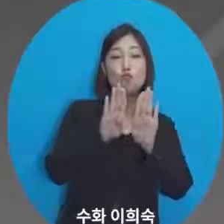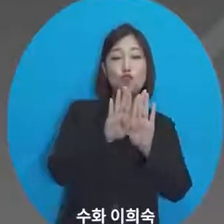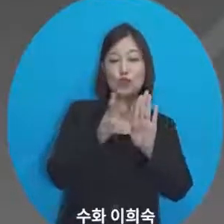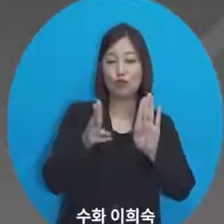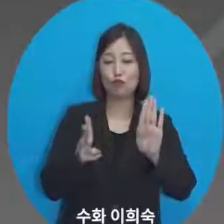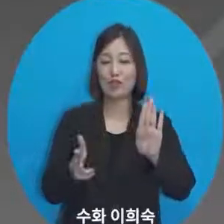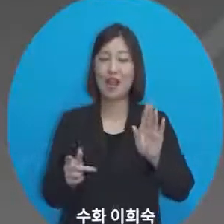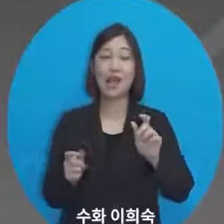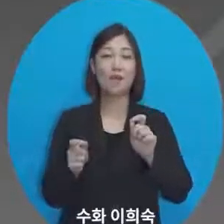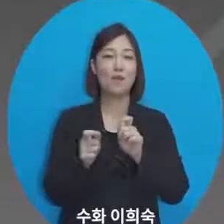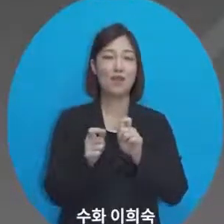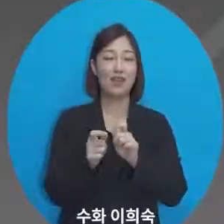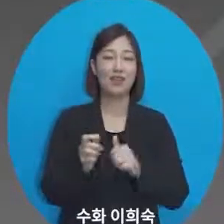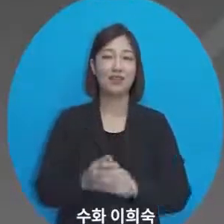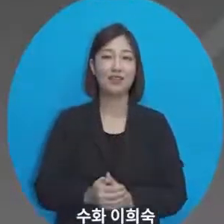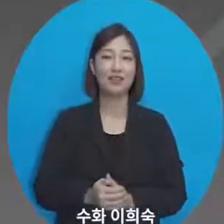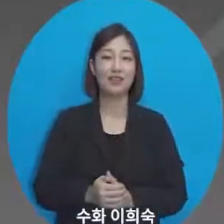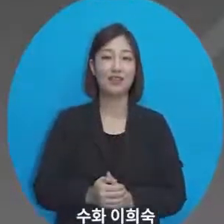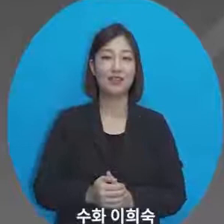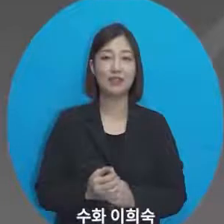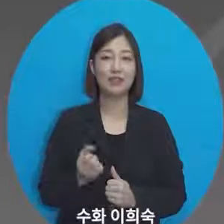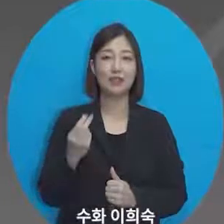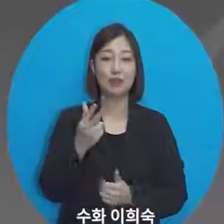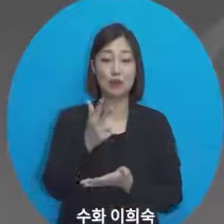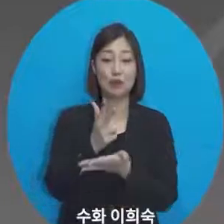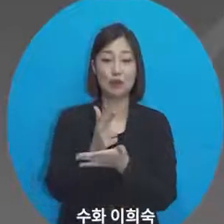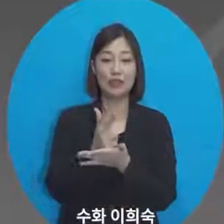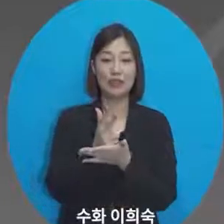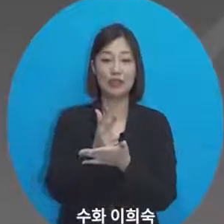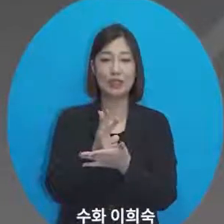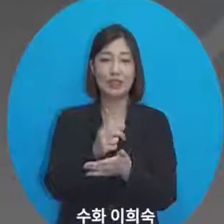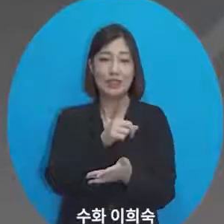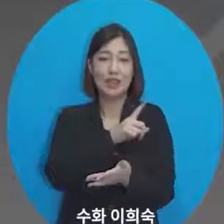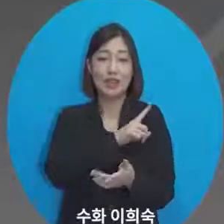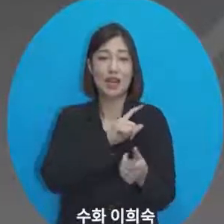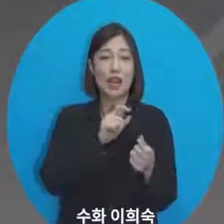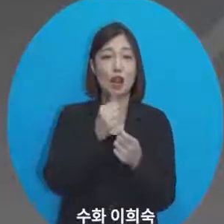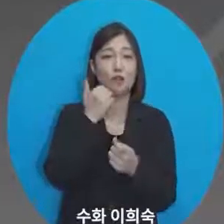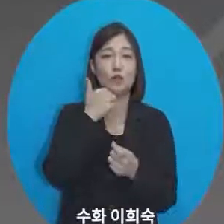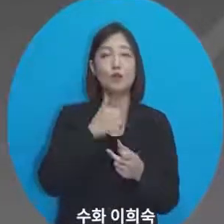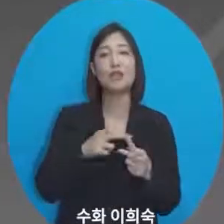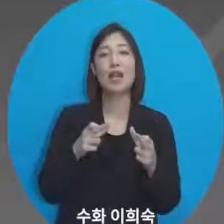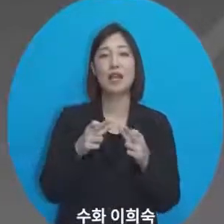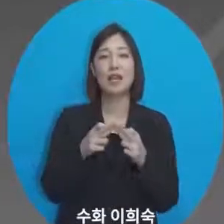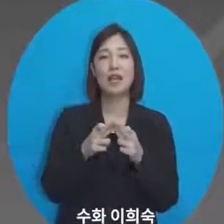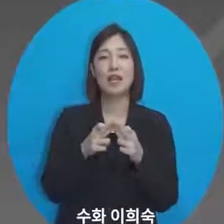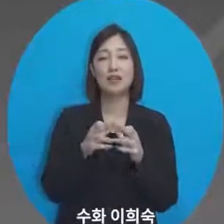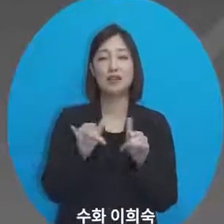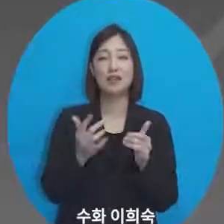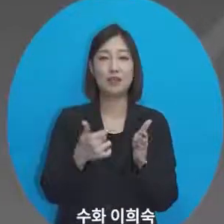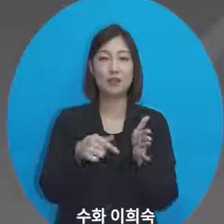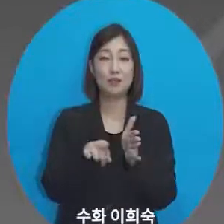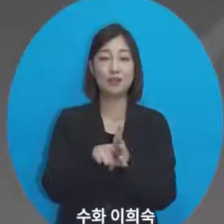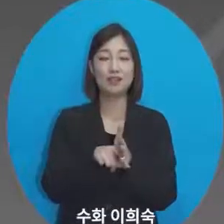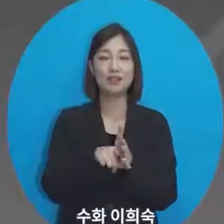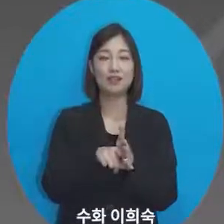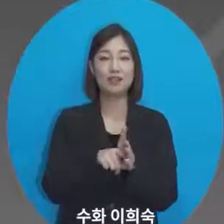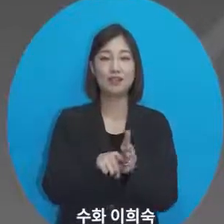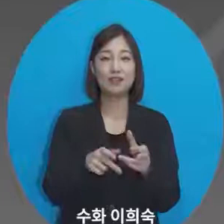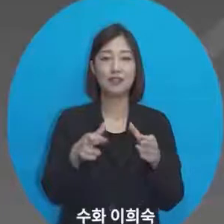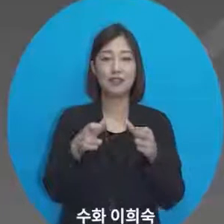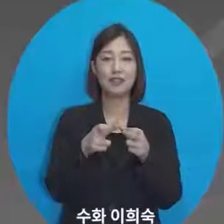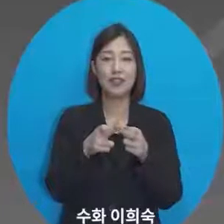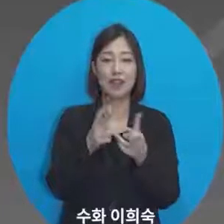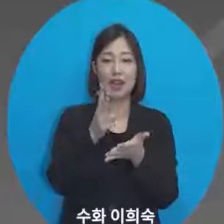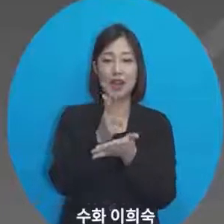곳에 장애인 전용 주차 구역을 설치를 하고 있고 주출입구까지 무장애 보행 안전